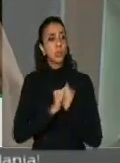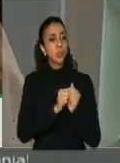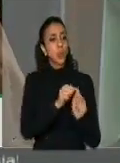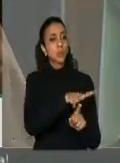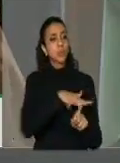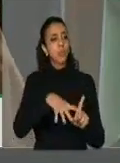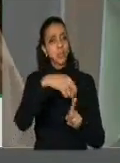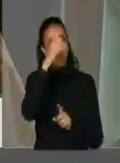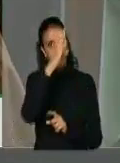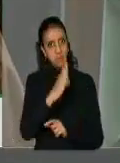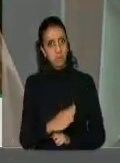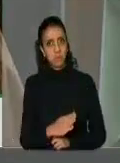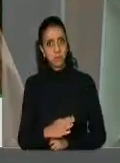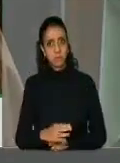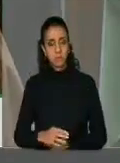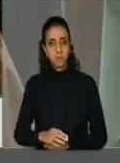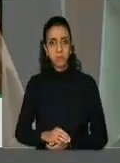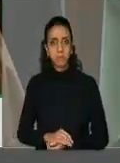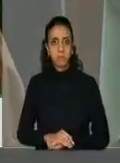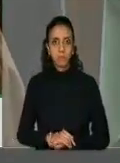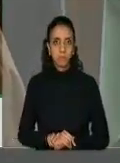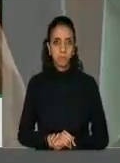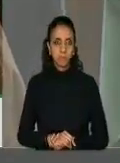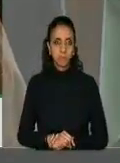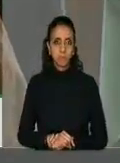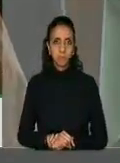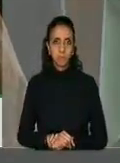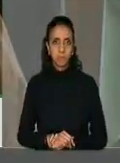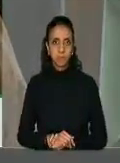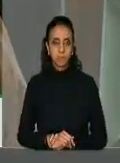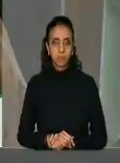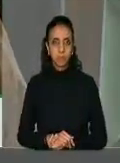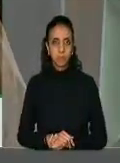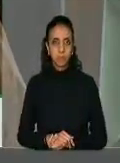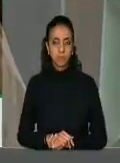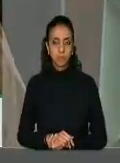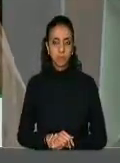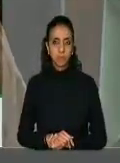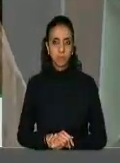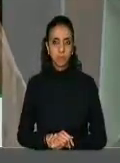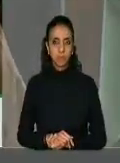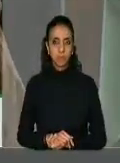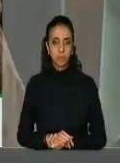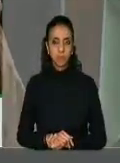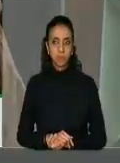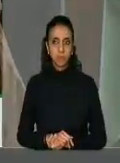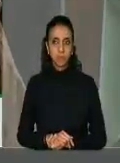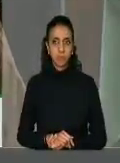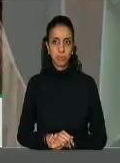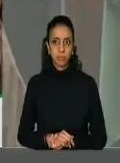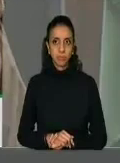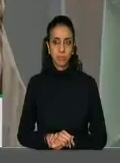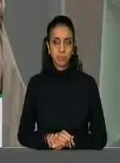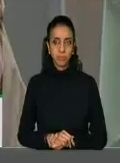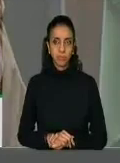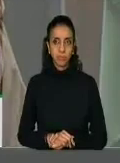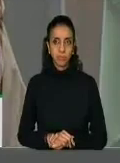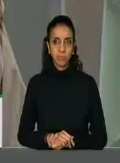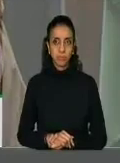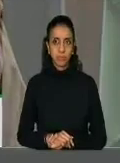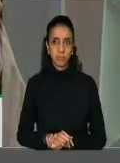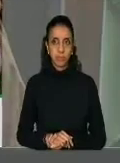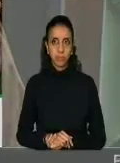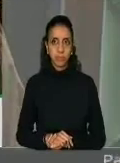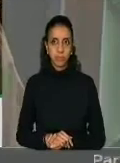brasileira. هذا اليوم في الواقع ينبغي أن يكون حافزاً لأن نكون